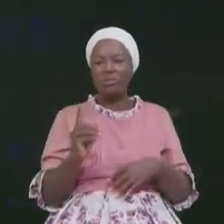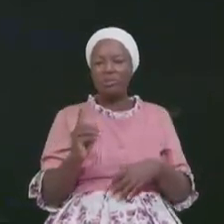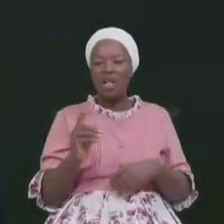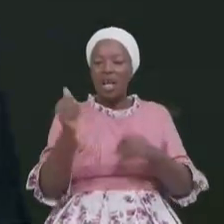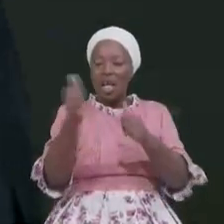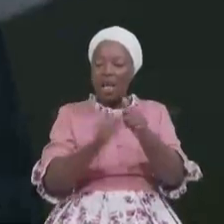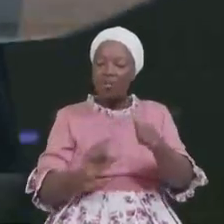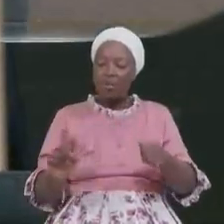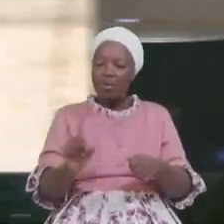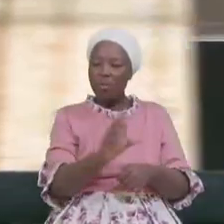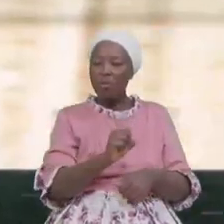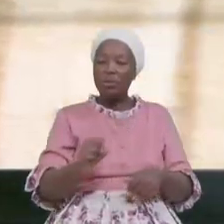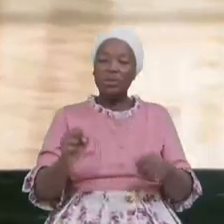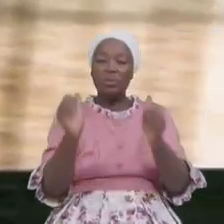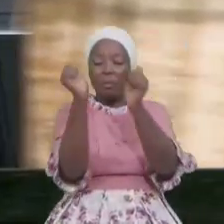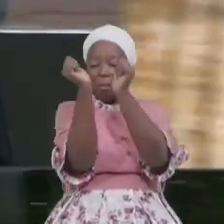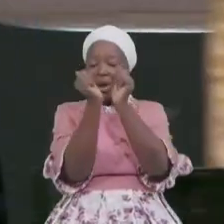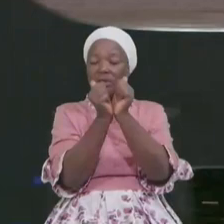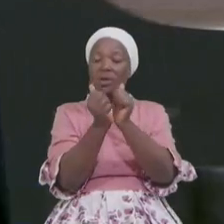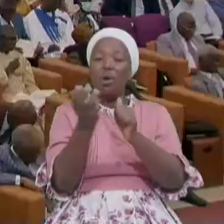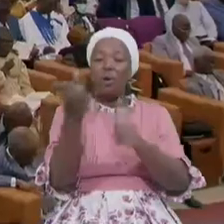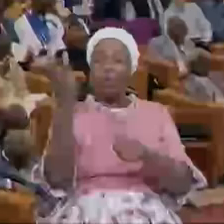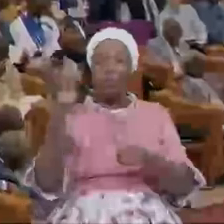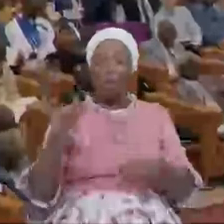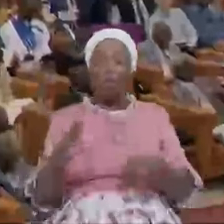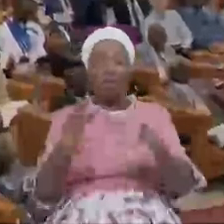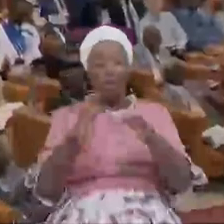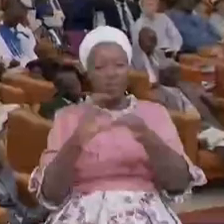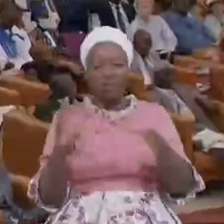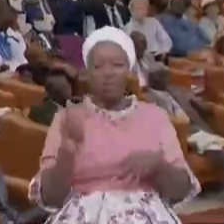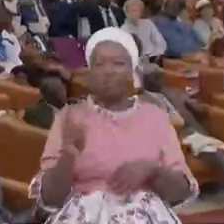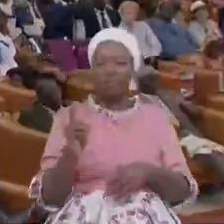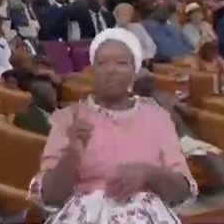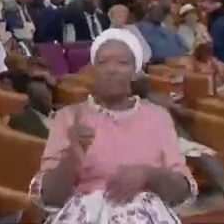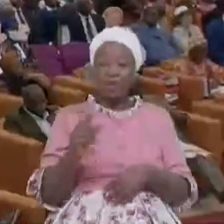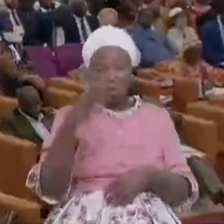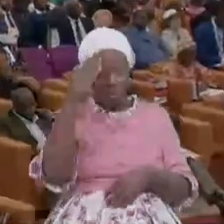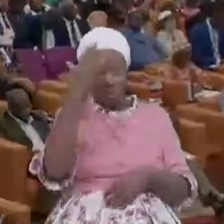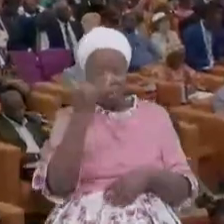Les liens de tous furent brisés. Vous savez pourquoi?